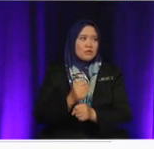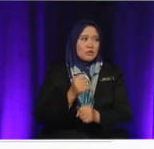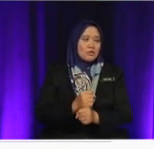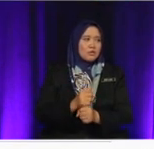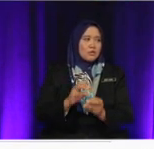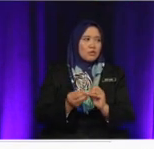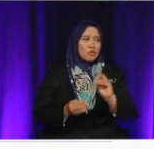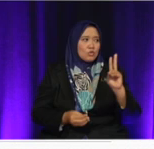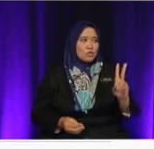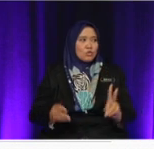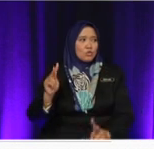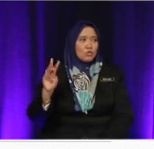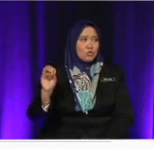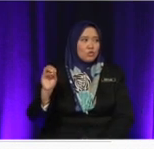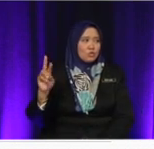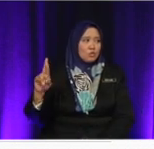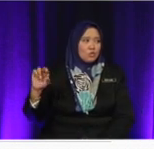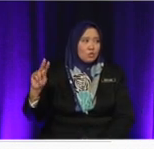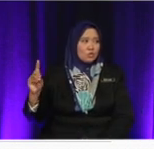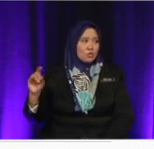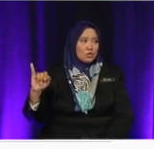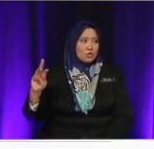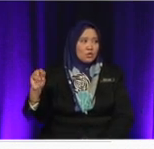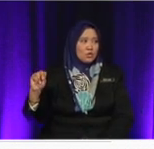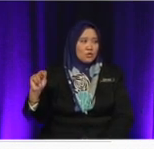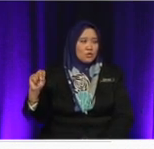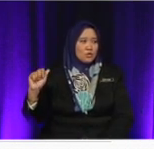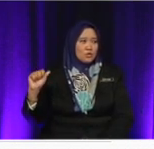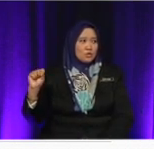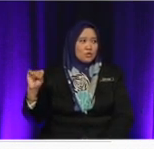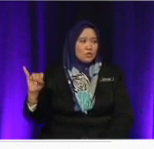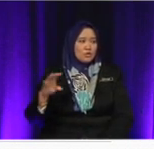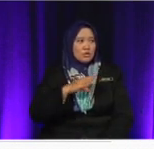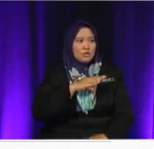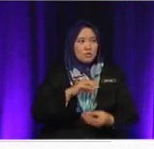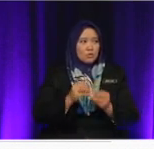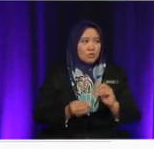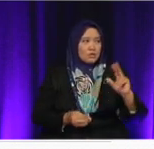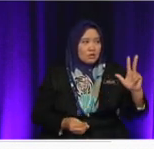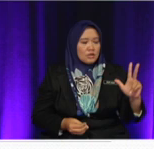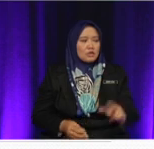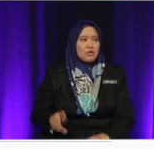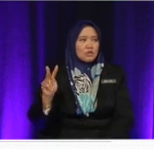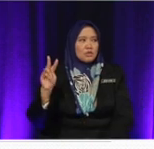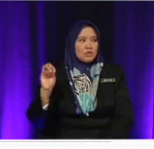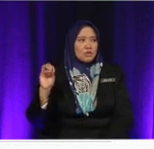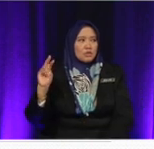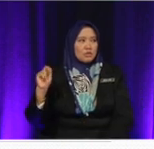koordinasi. Yang ketiga, konteks dalam sekali proses untuk mencapai matlamat dalam